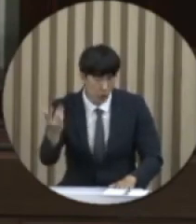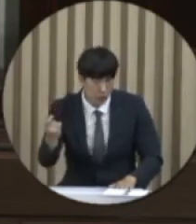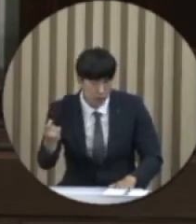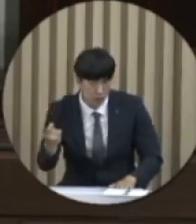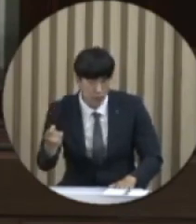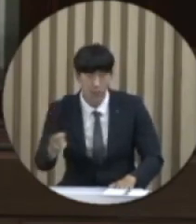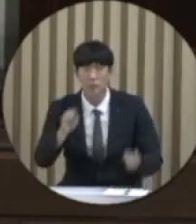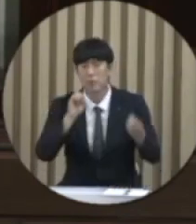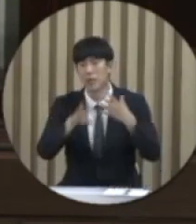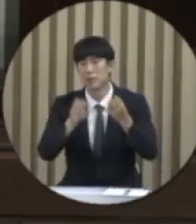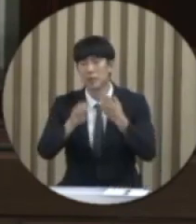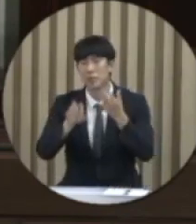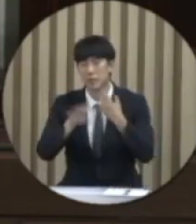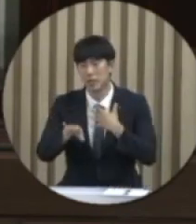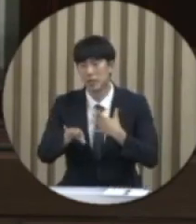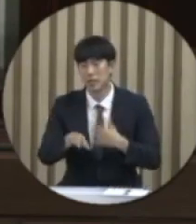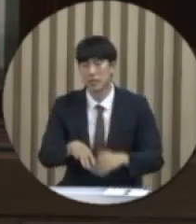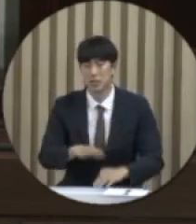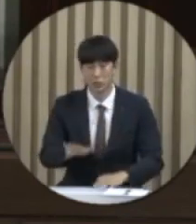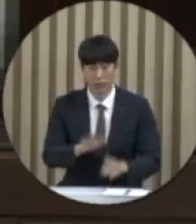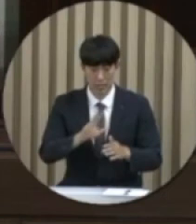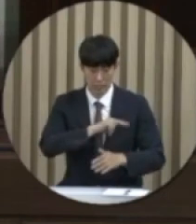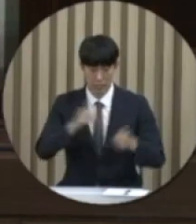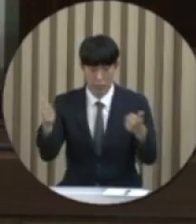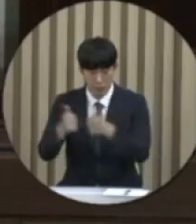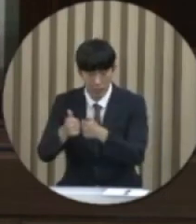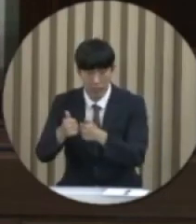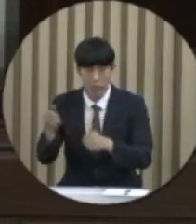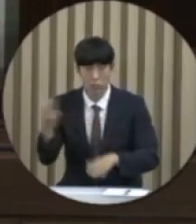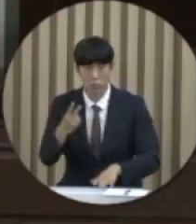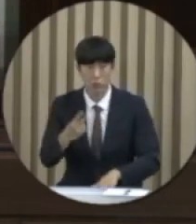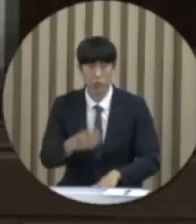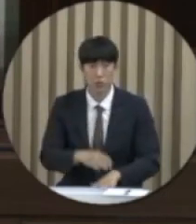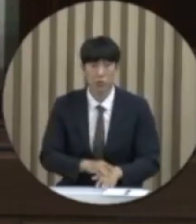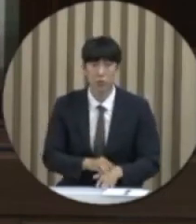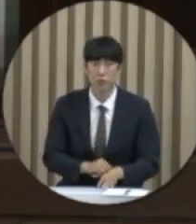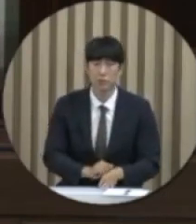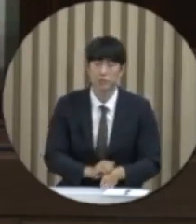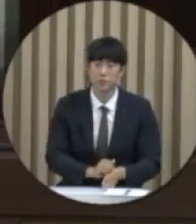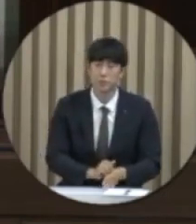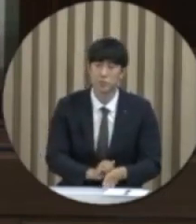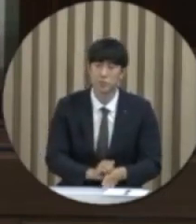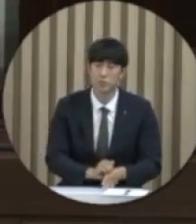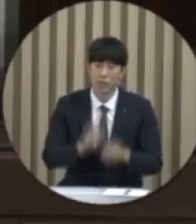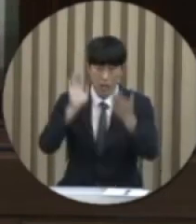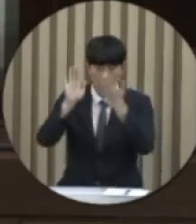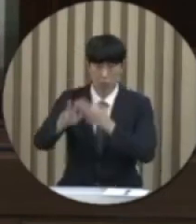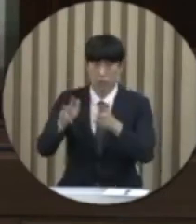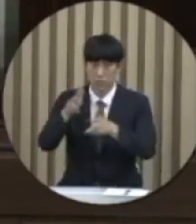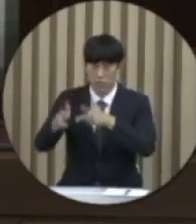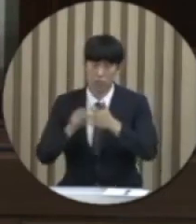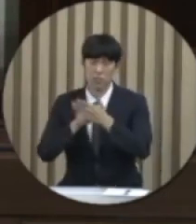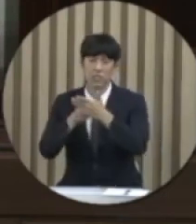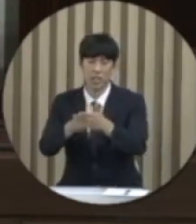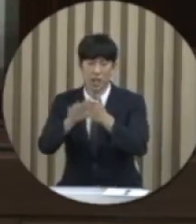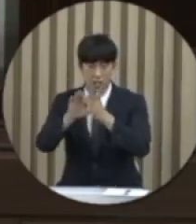이렇게 얘기하는데요. 저희 의회와 그리고 집행부는 앞으로 사업을 진행하면서